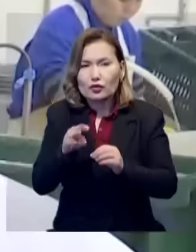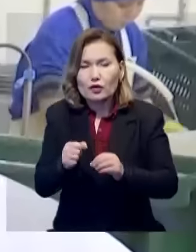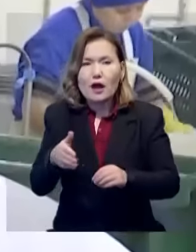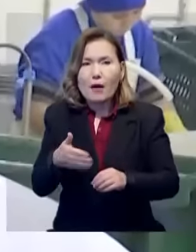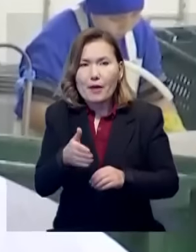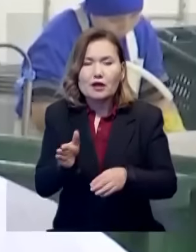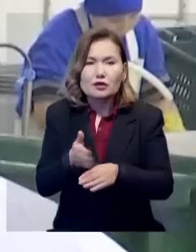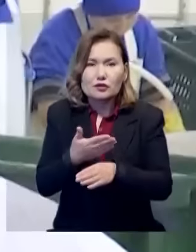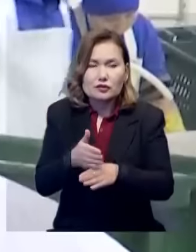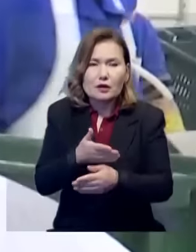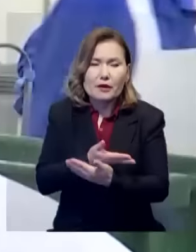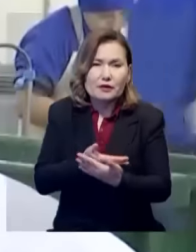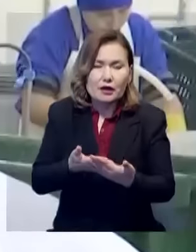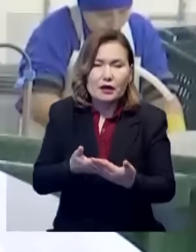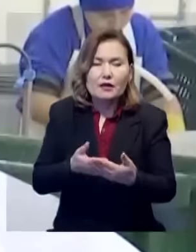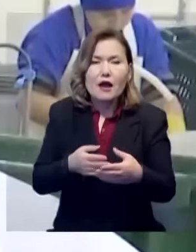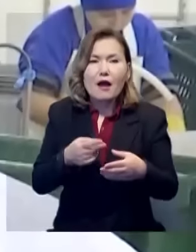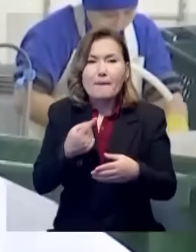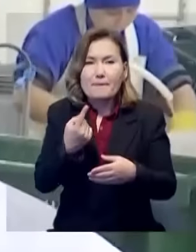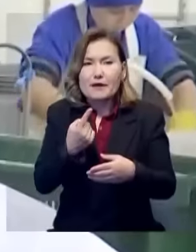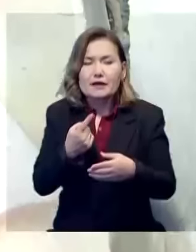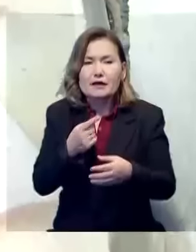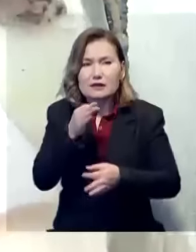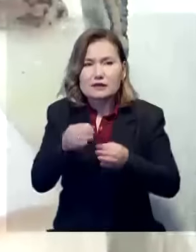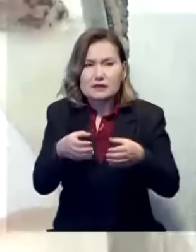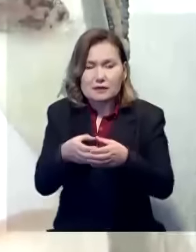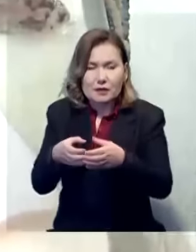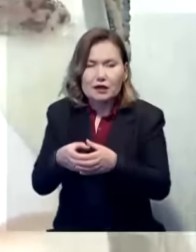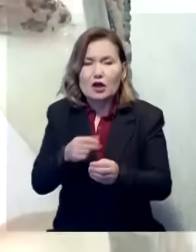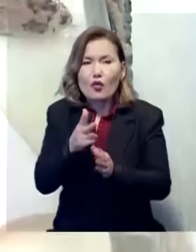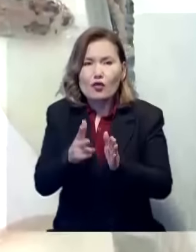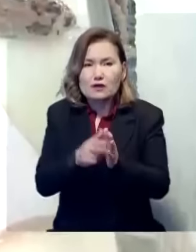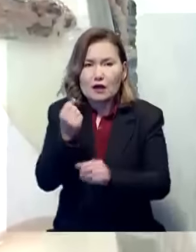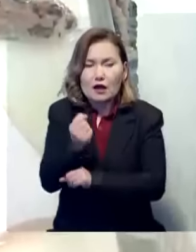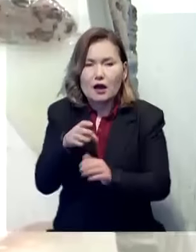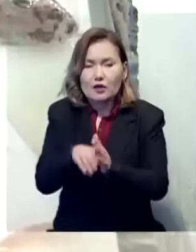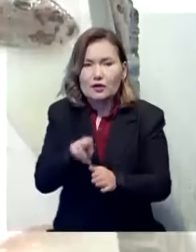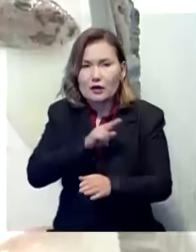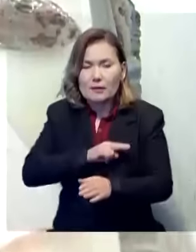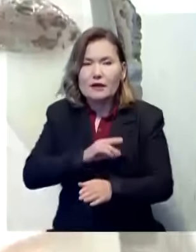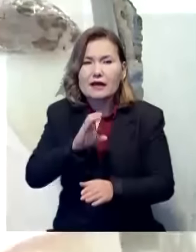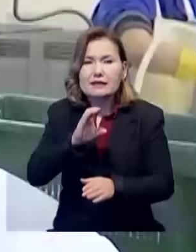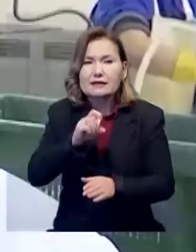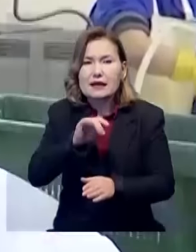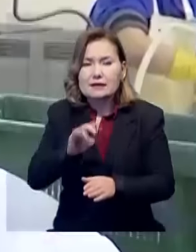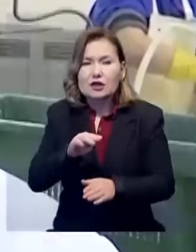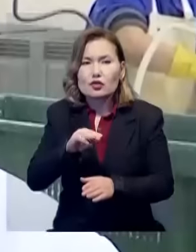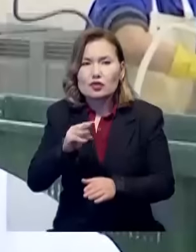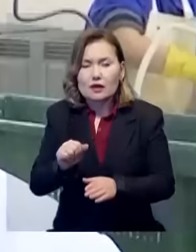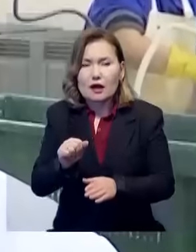Бір сменада 18 адам жұмысқа тартылған балық кесуге. Және тапсырыс бойынша сазан тушқа кесіп береміз. Бір